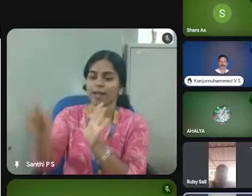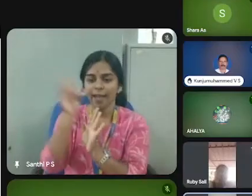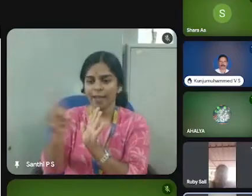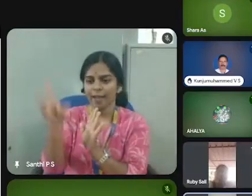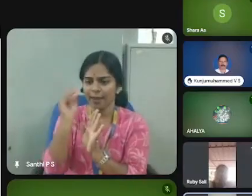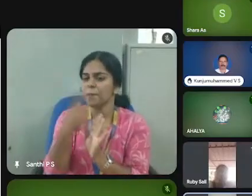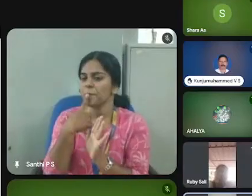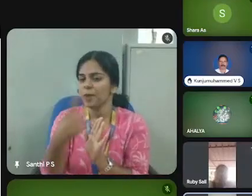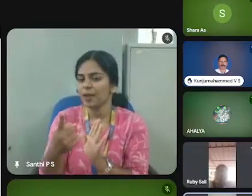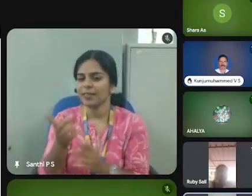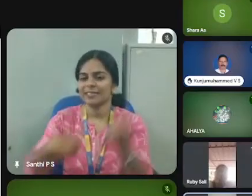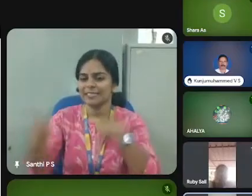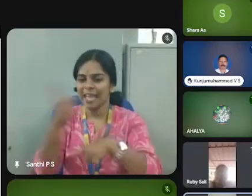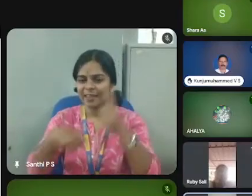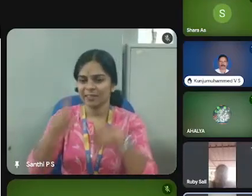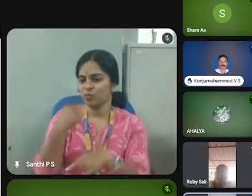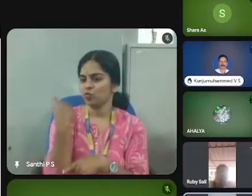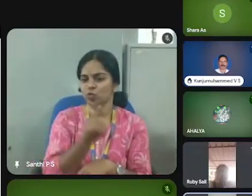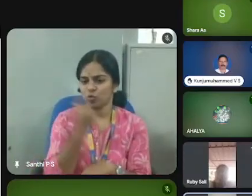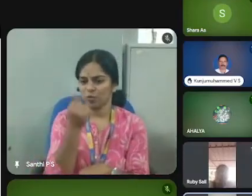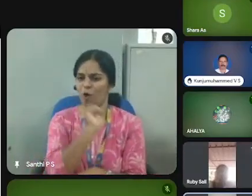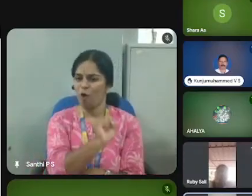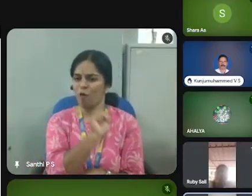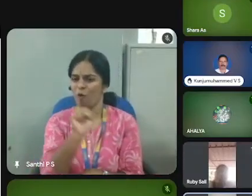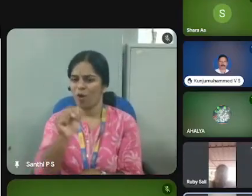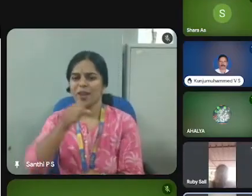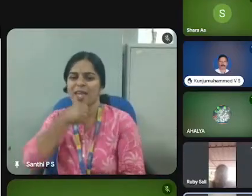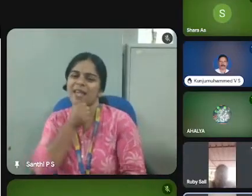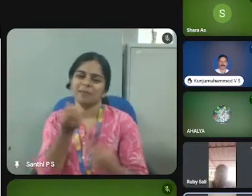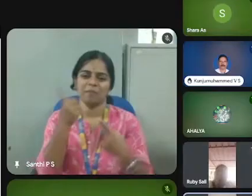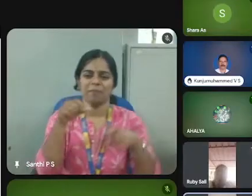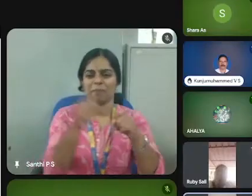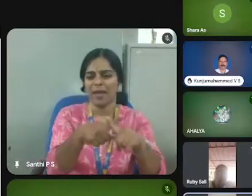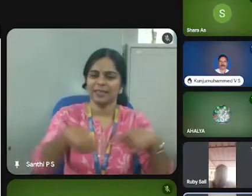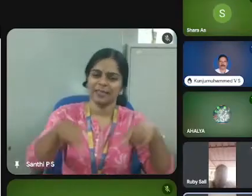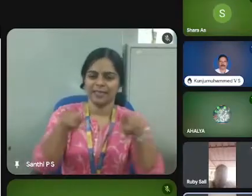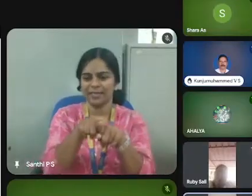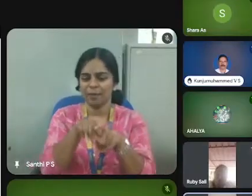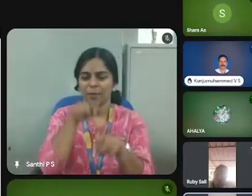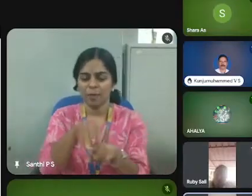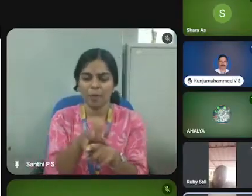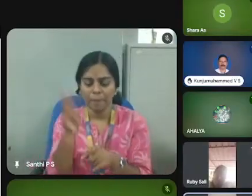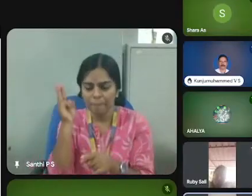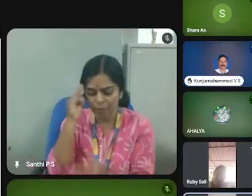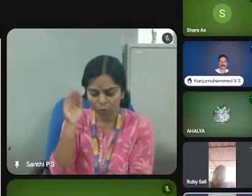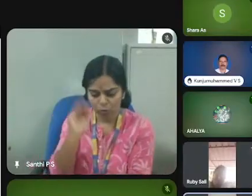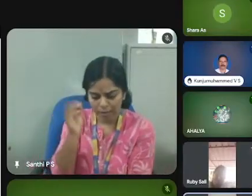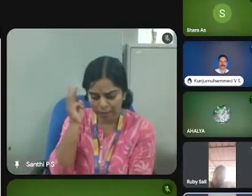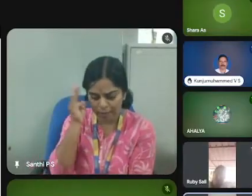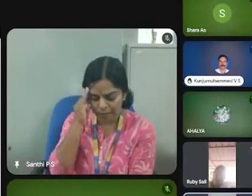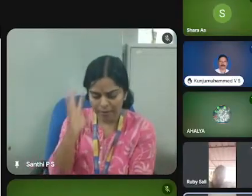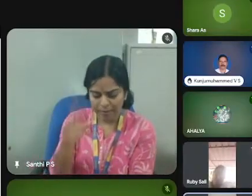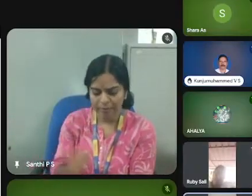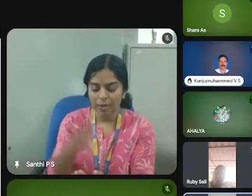നമ്മൾ ഉപയോഗിക്കും. അത് ഓരോ പ്രായത്തിനനുസരിച്ചായിരിക്കും. ഇപ്പം മുതിർന്ന ഒരാളിനെ ഓർമ്മക്കുറവെന്ന് പറയുമ്പോൾ നമുക്ക് അവർക്ക് എന്തെങ്കിലും നമ്മൾ